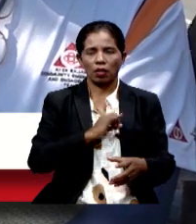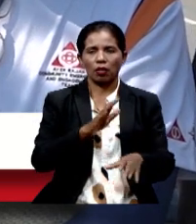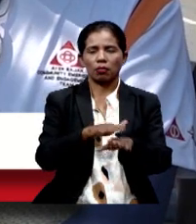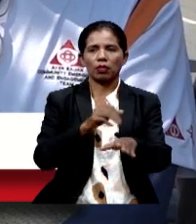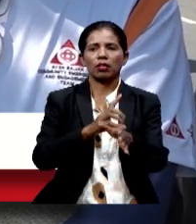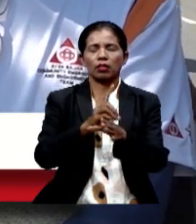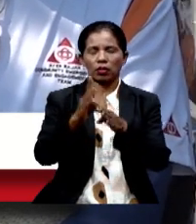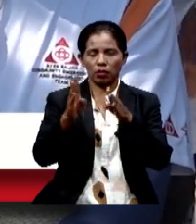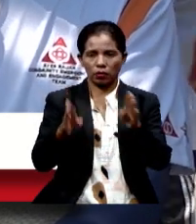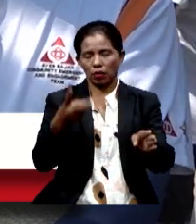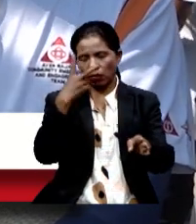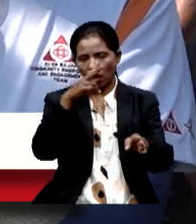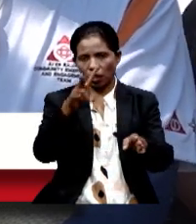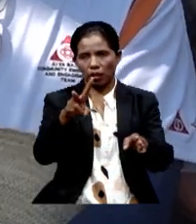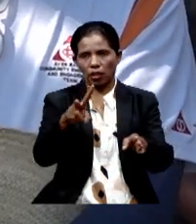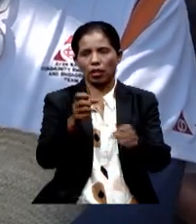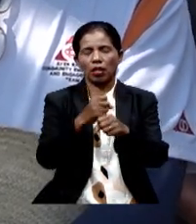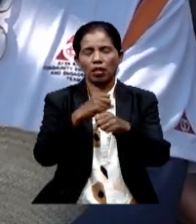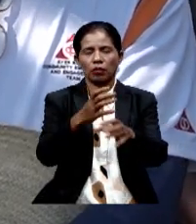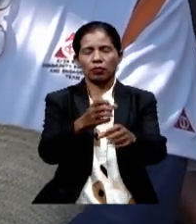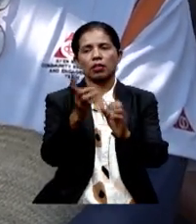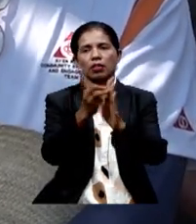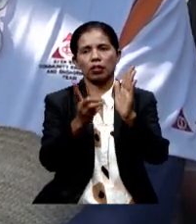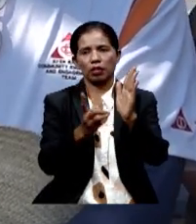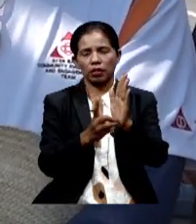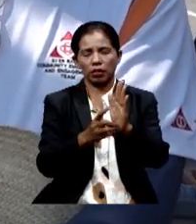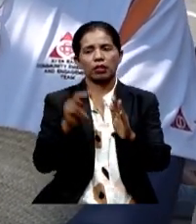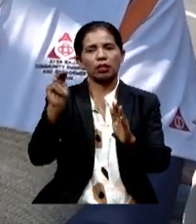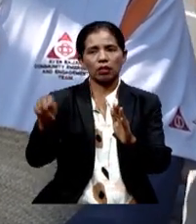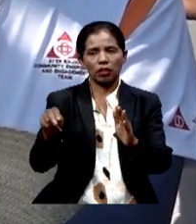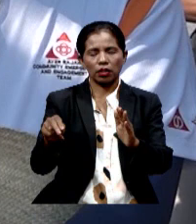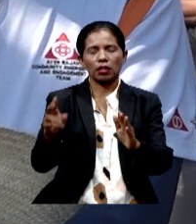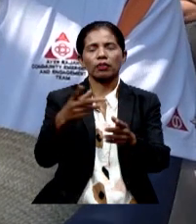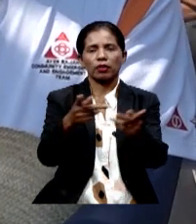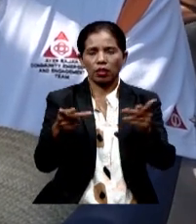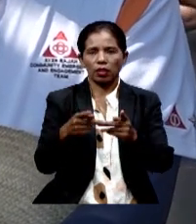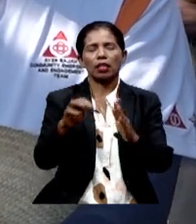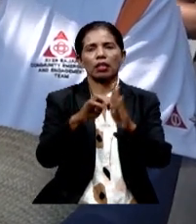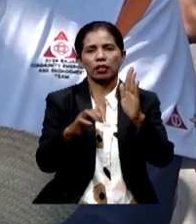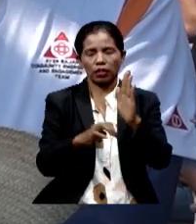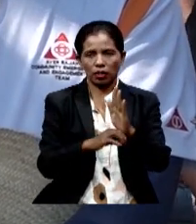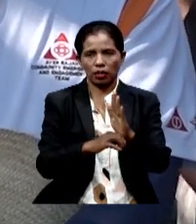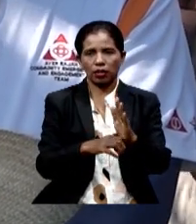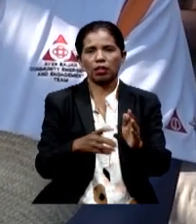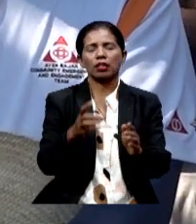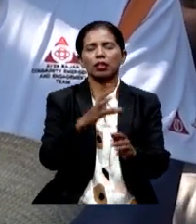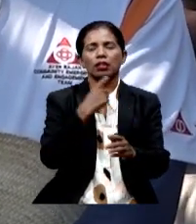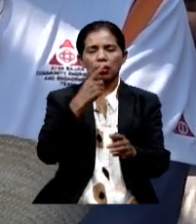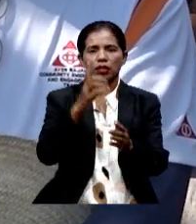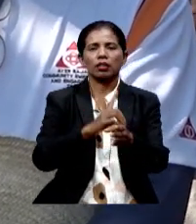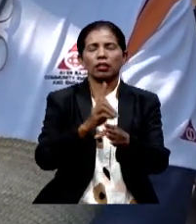diretor teras atau mai haro levantamento hare ta rai ni sira nian ka rai ni staru ni nian diretor teras tian rai ni staru ni